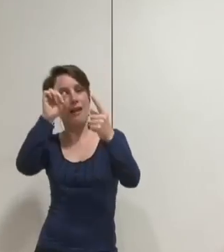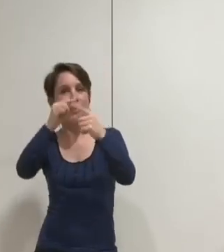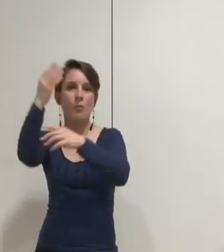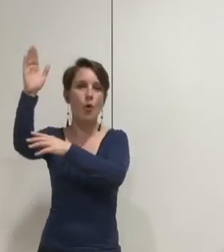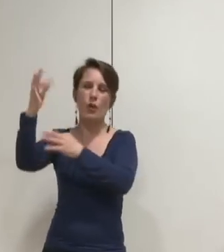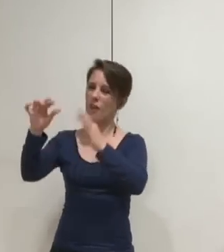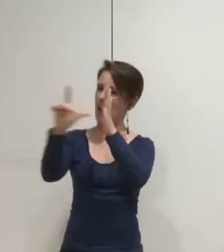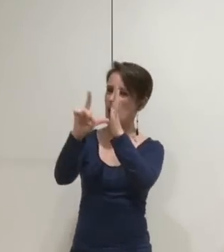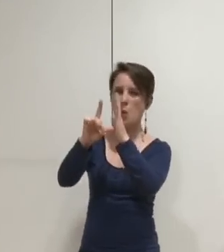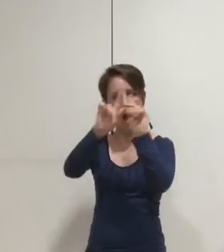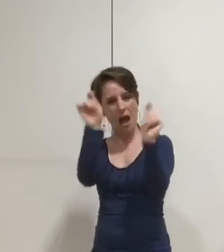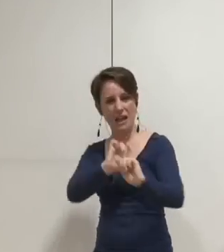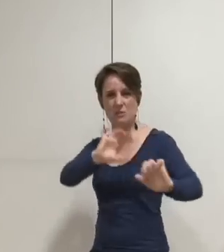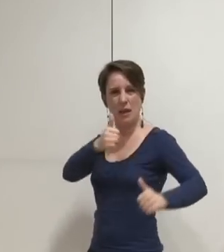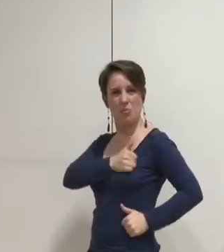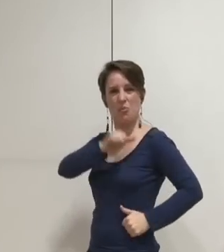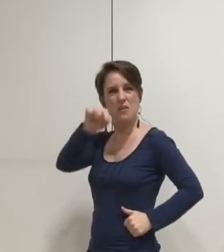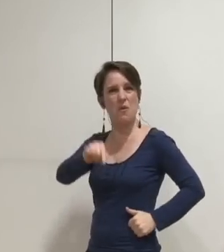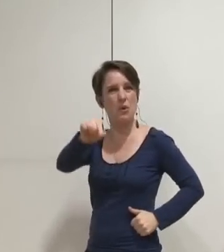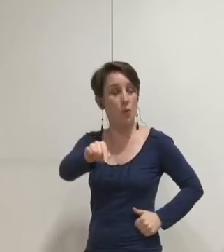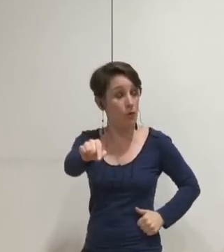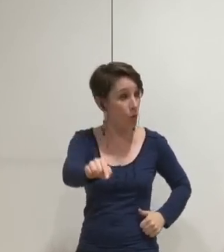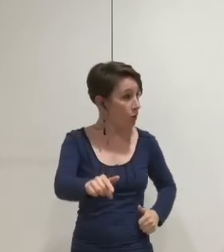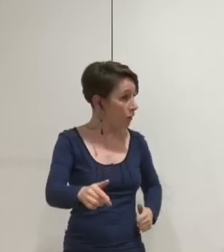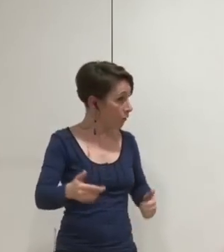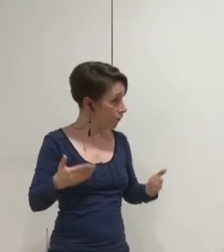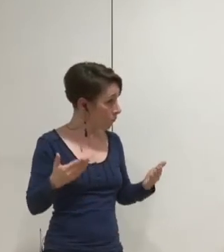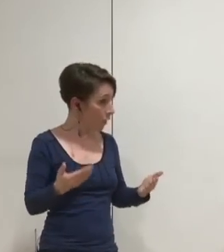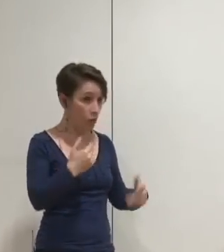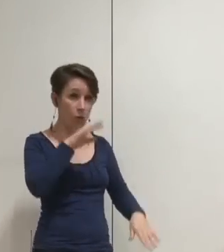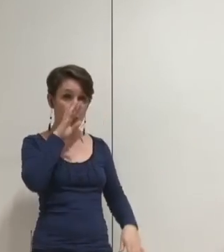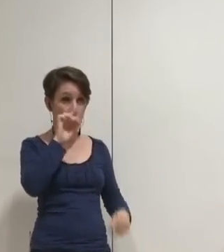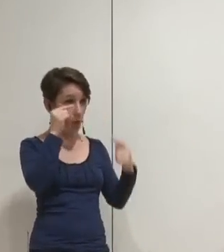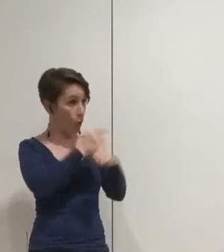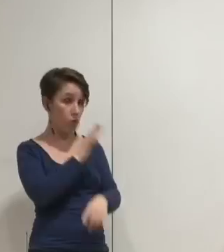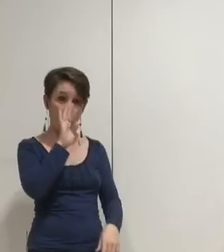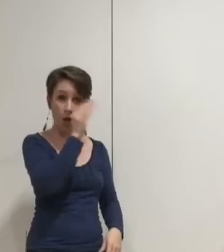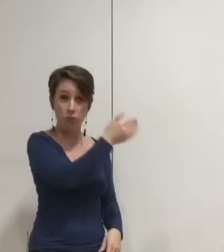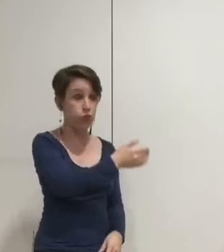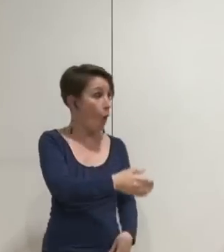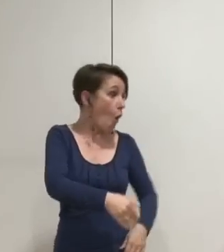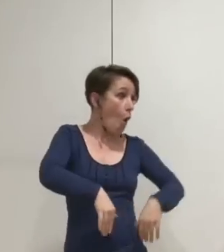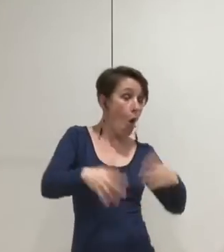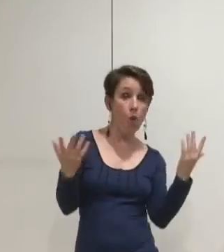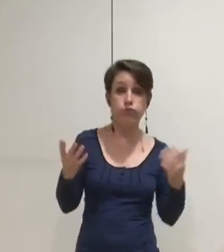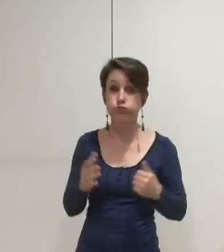respect de la loi on peut s'étonner tout de même que la plupart d'entre vous acceptte de voilà